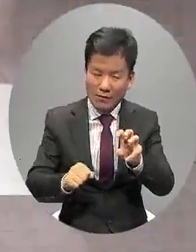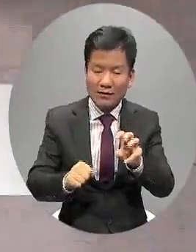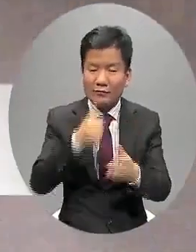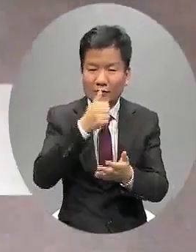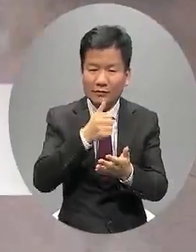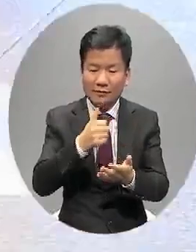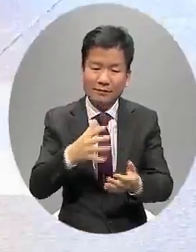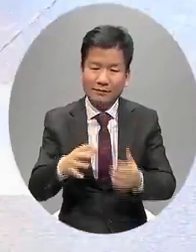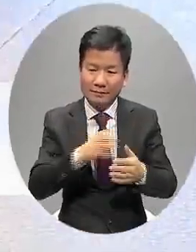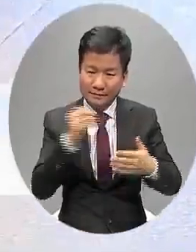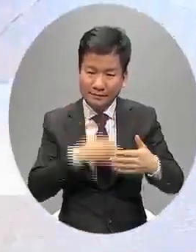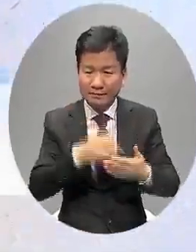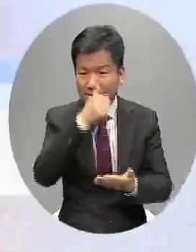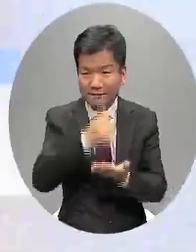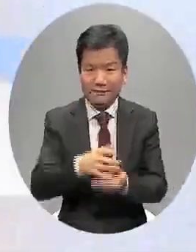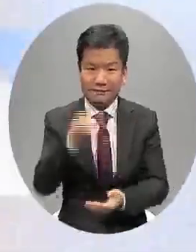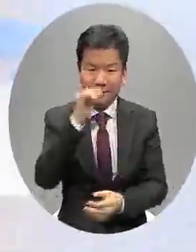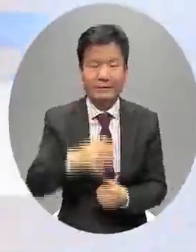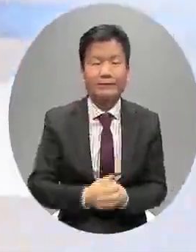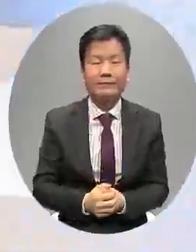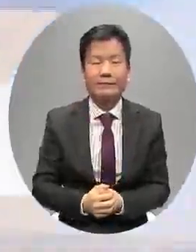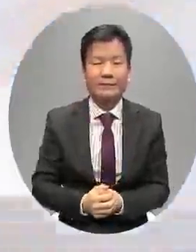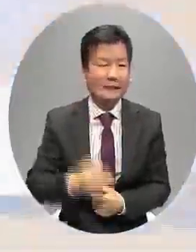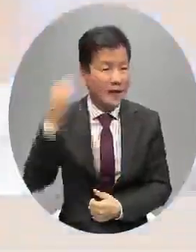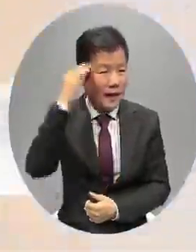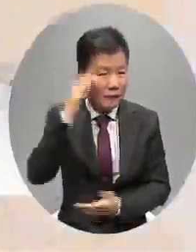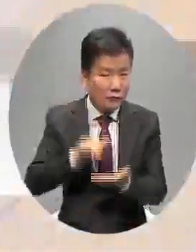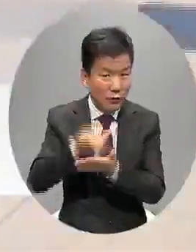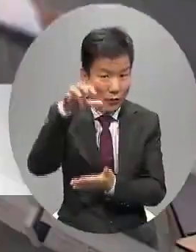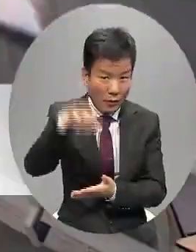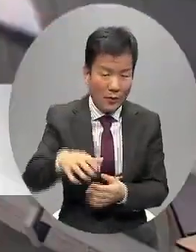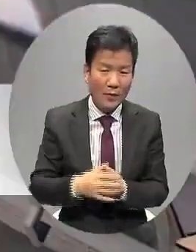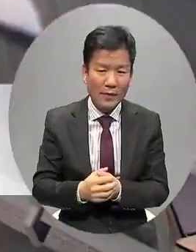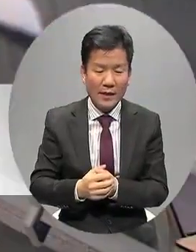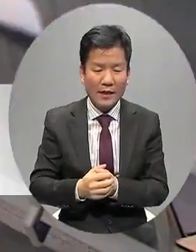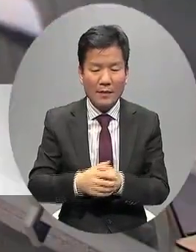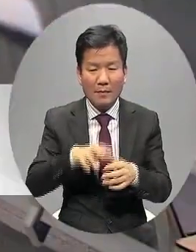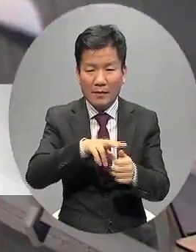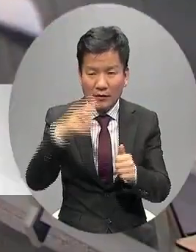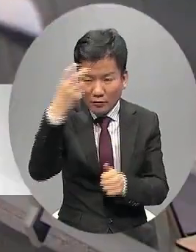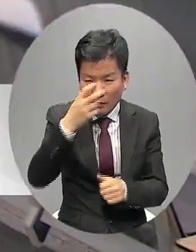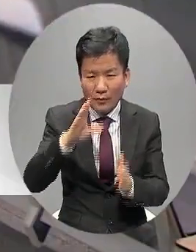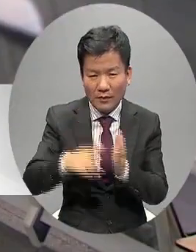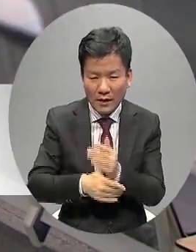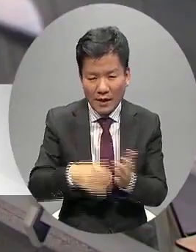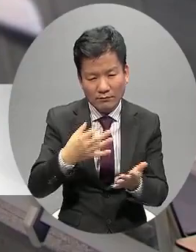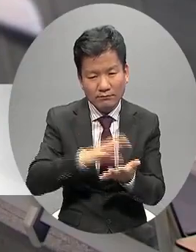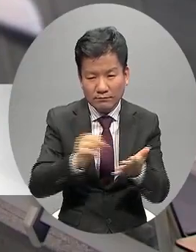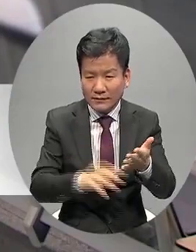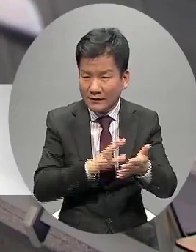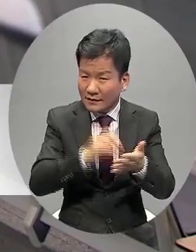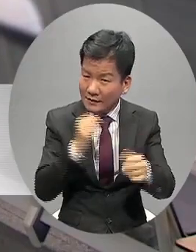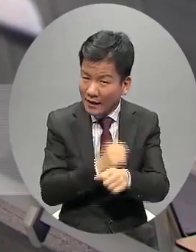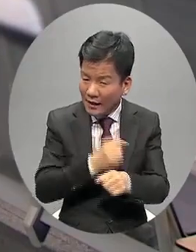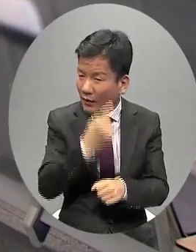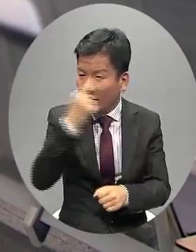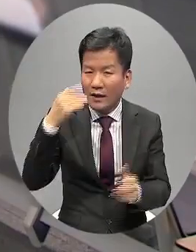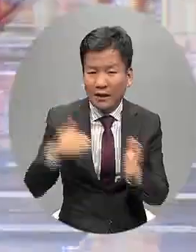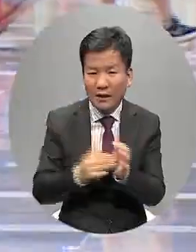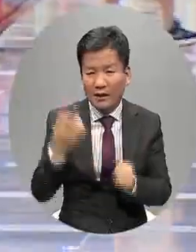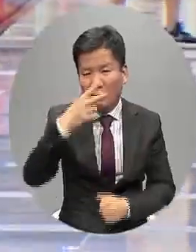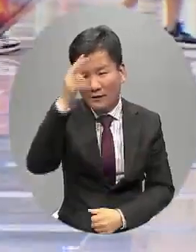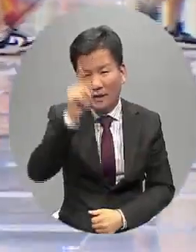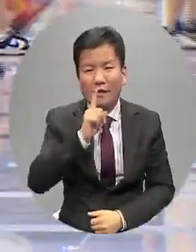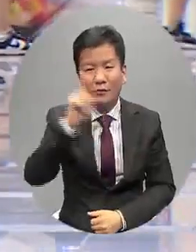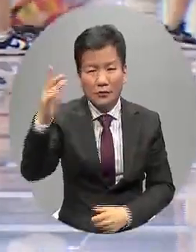빼돌린 혐의를 받고 있습니다 앞서 한국 공항공사는 매장 점검 과정에서 매출을 누락한 정황을 확인해